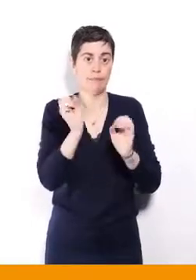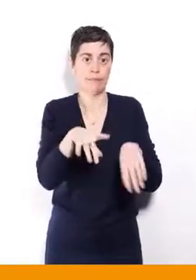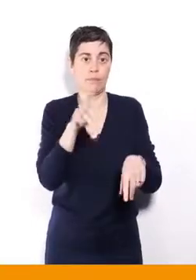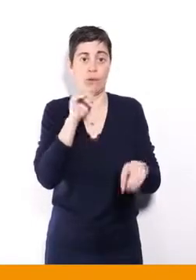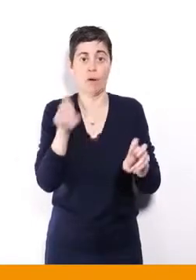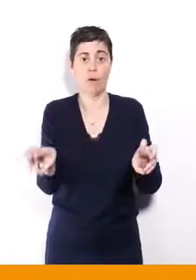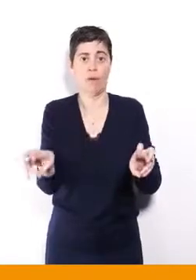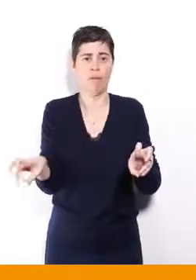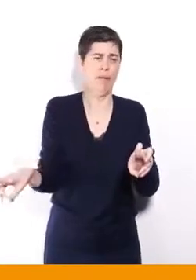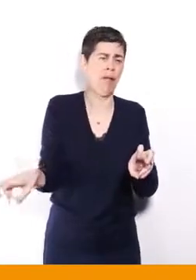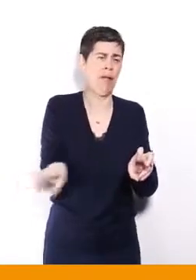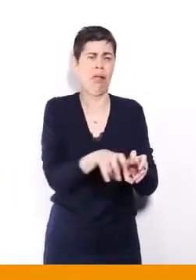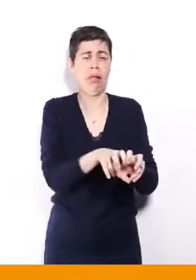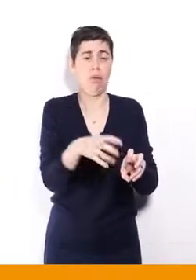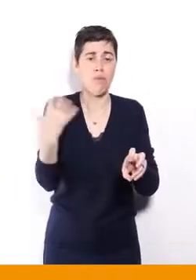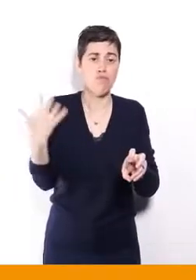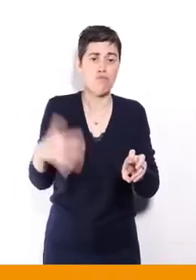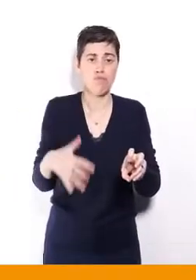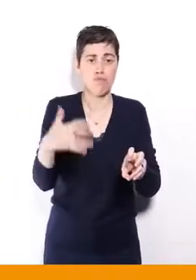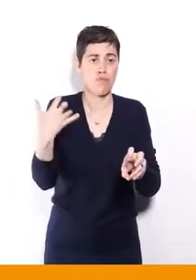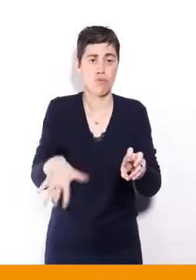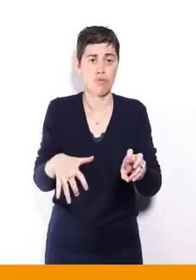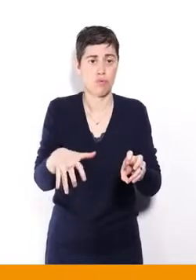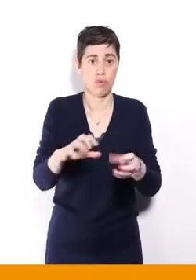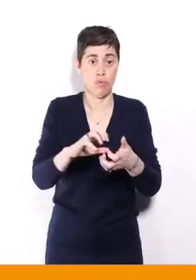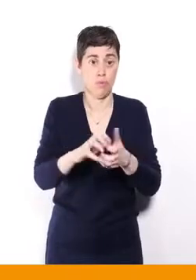le déplacement rend la chose